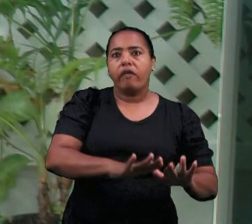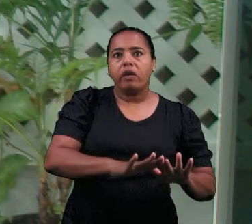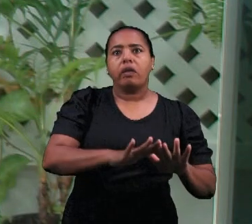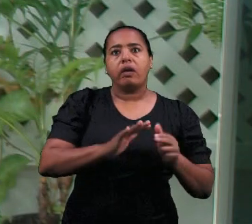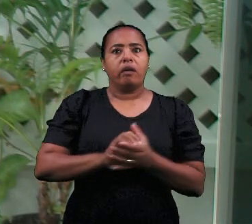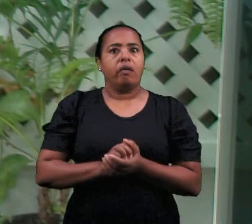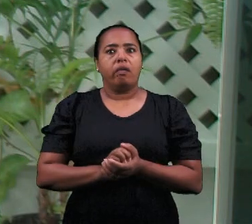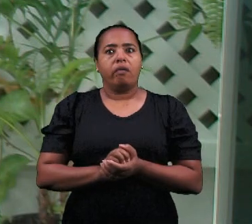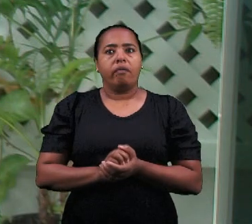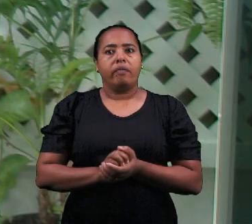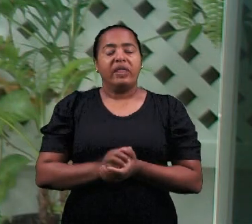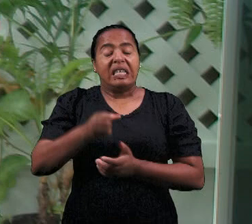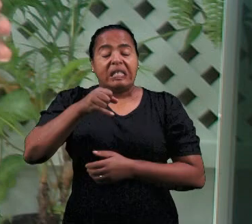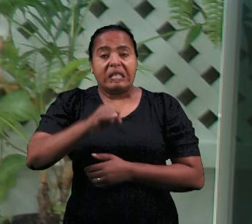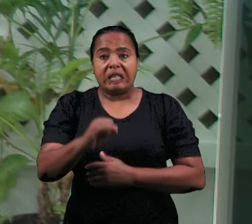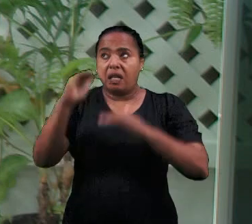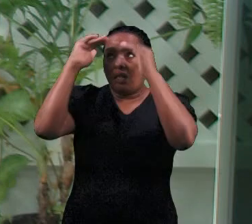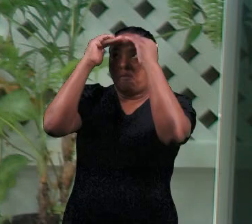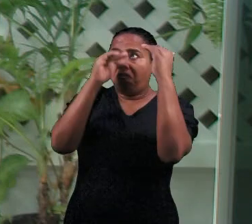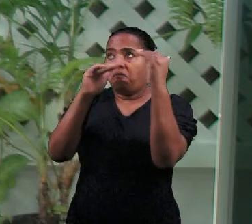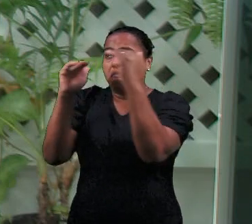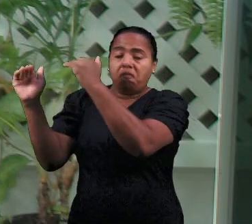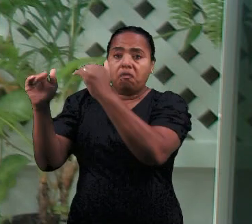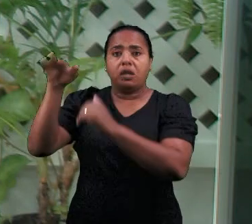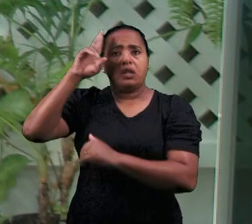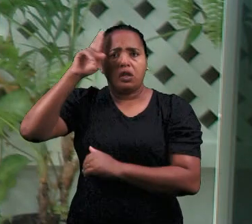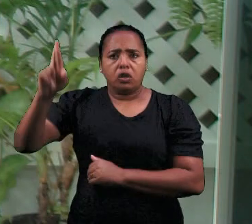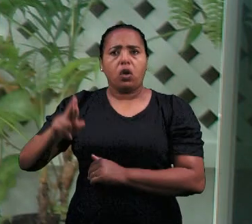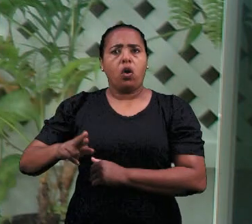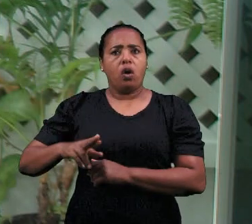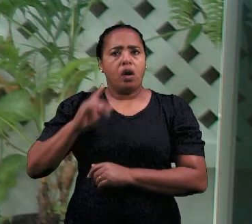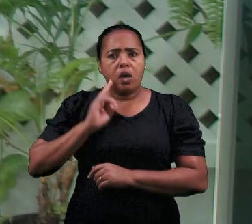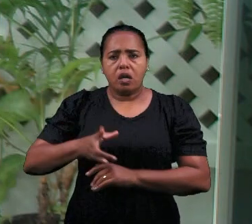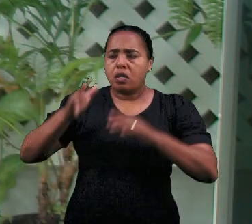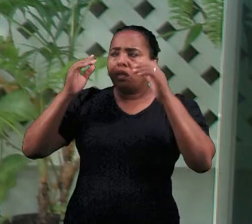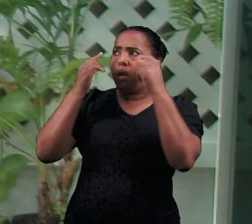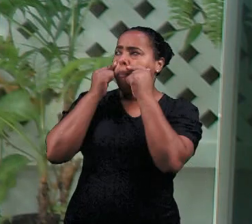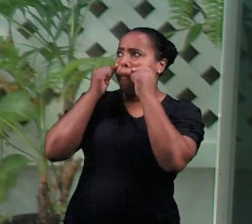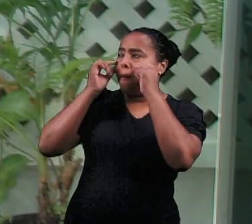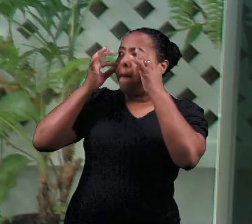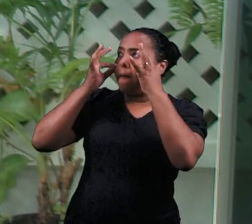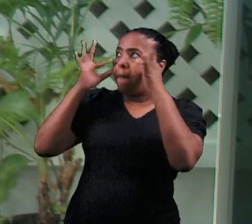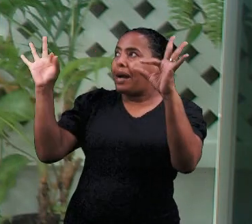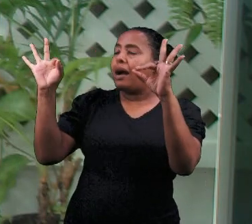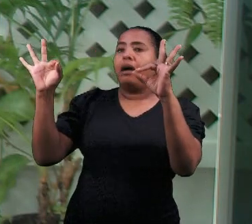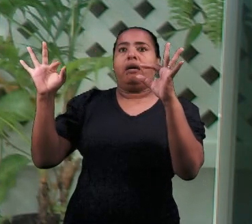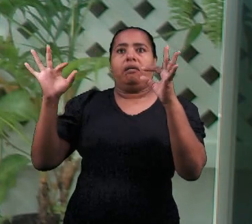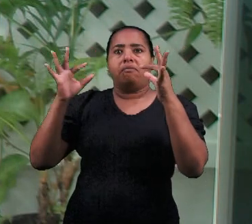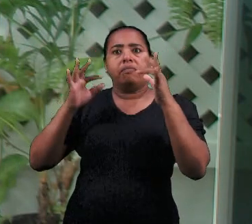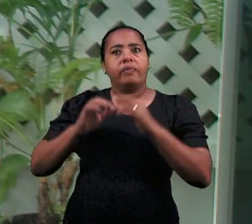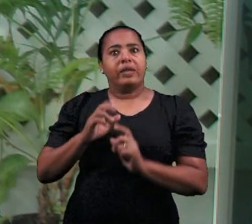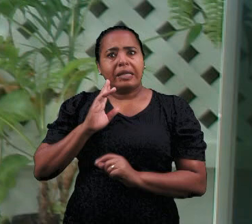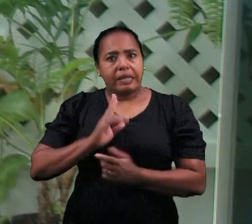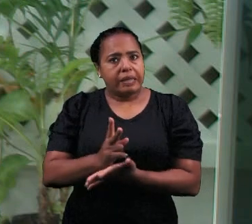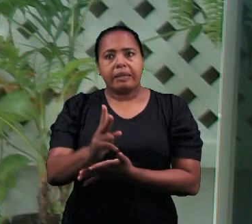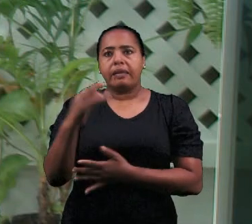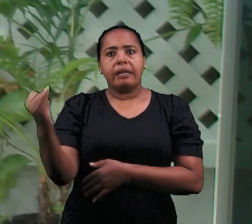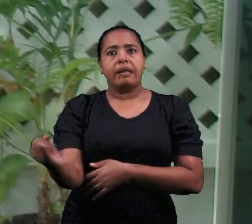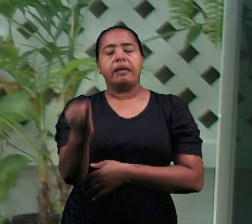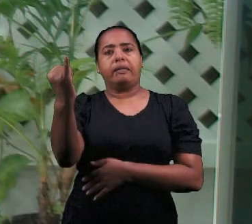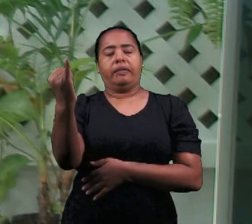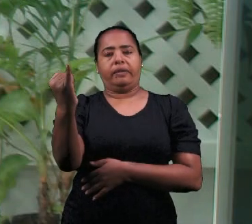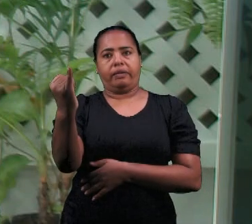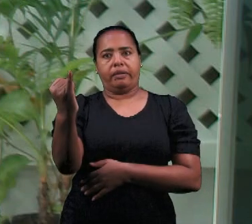non. Non, le choix, c'est de ceux qui sont en train d'attendre les orientations du Seigneur et en